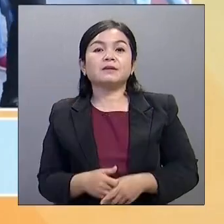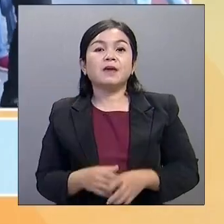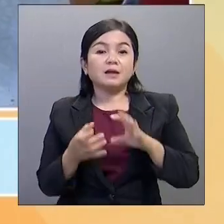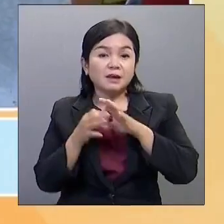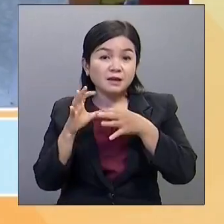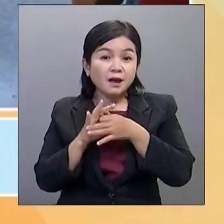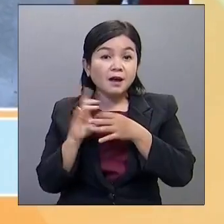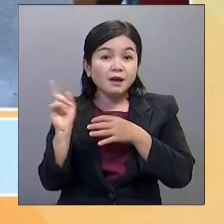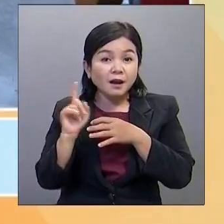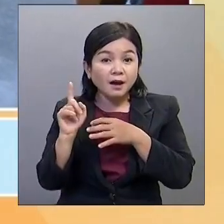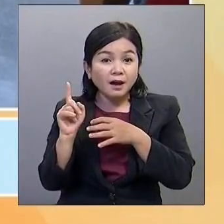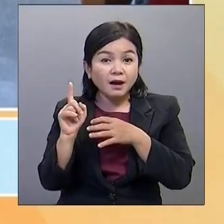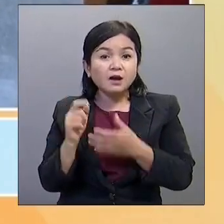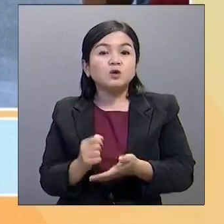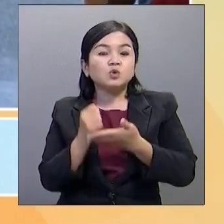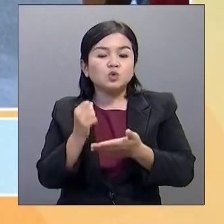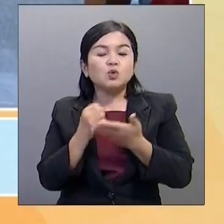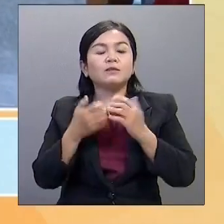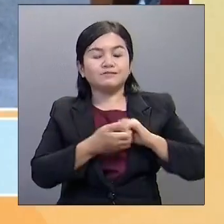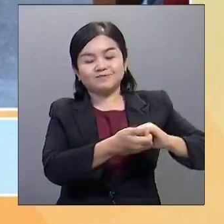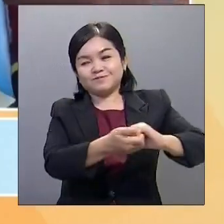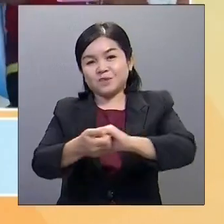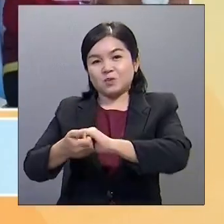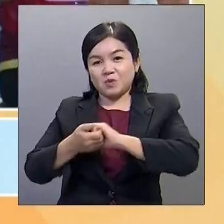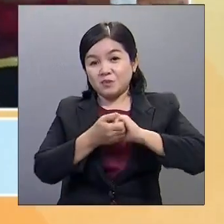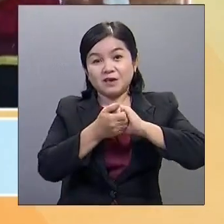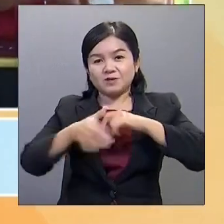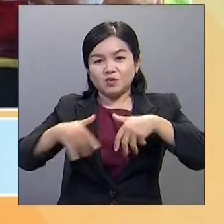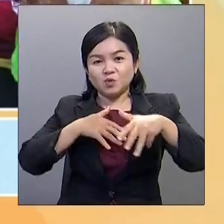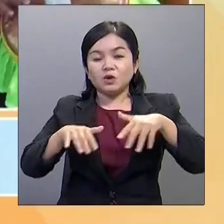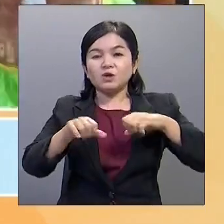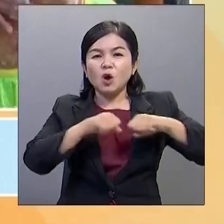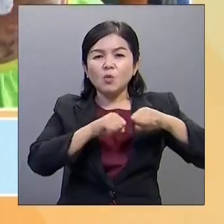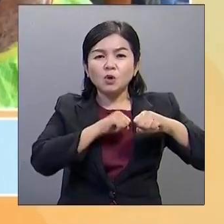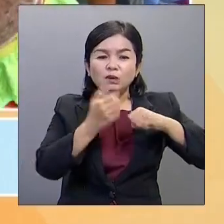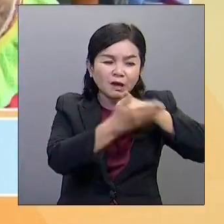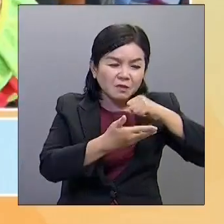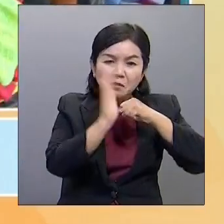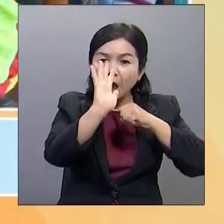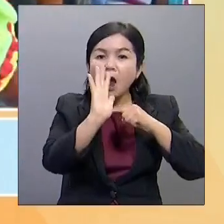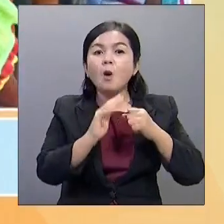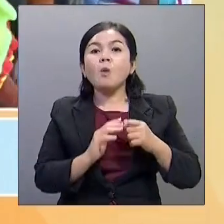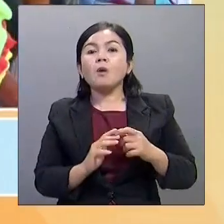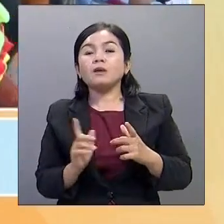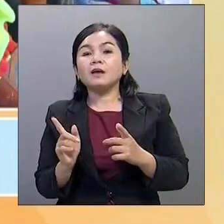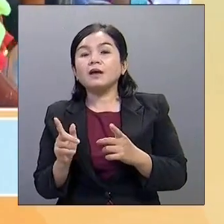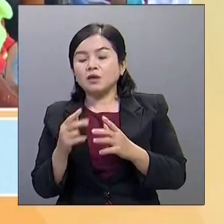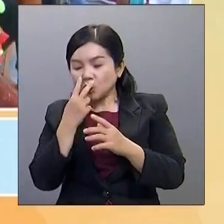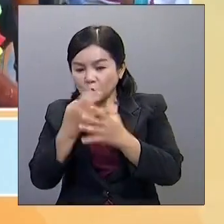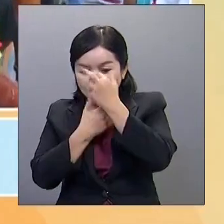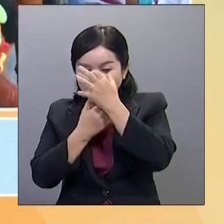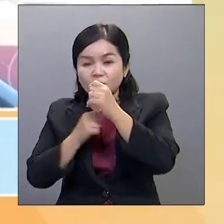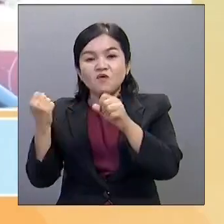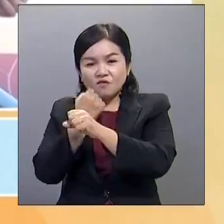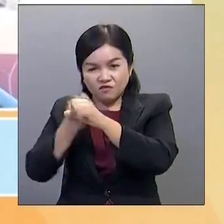ก็เพื่อเป็นการเขาเรียกว่าให้คนสามัคคีกันแล้วก็ให้เยาวชนนั้นเนี่ยห่างไกลกับยาเสพติดใช่ไหมก็จะหานักบอลเข้าสโมส